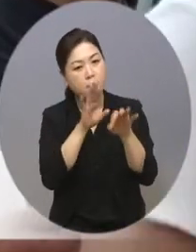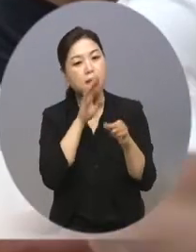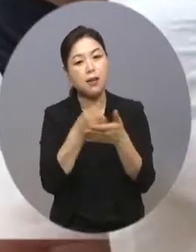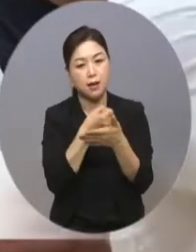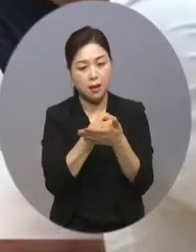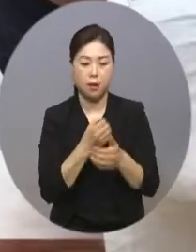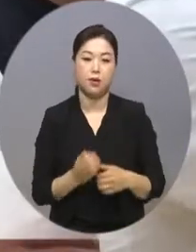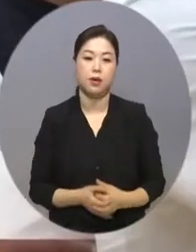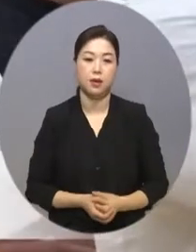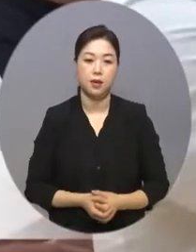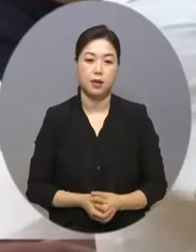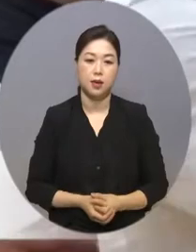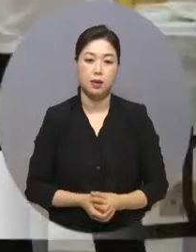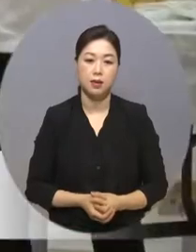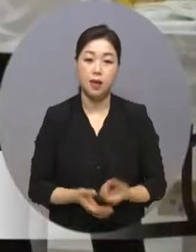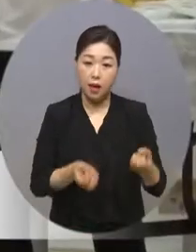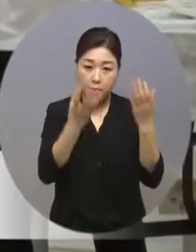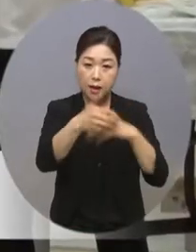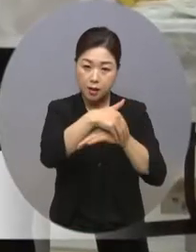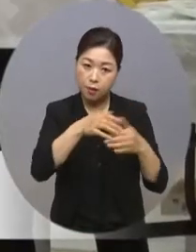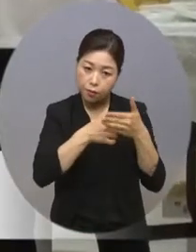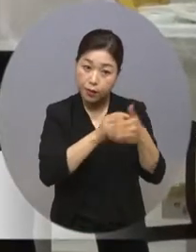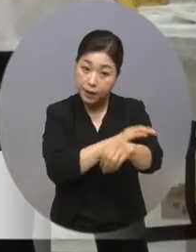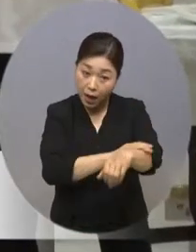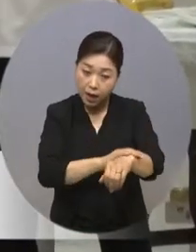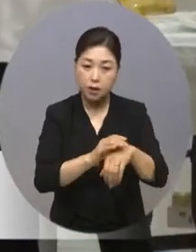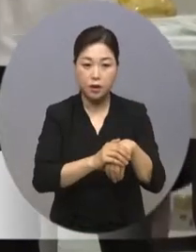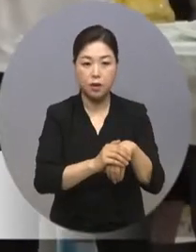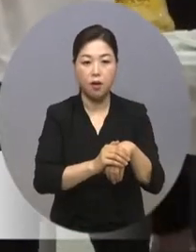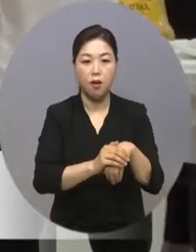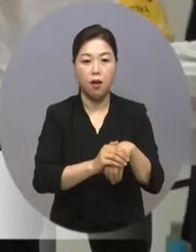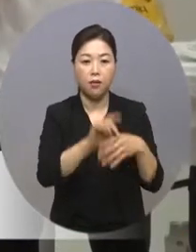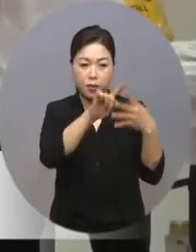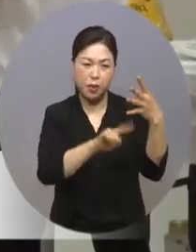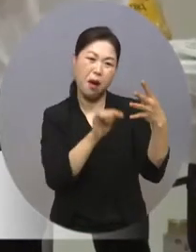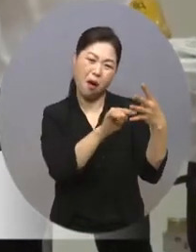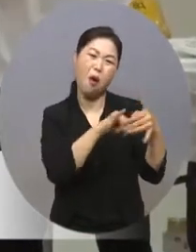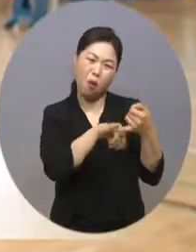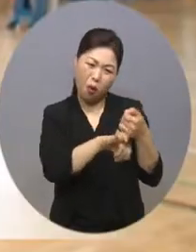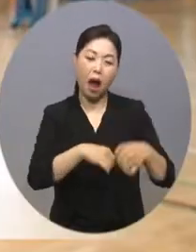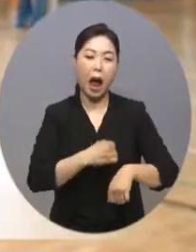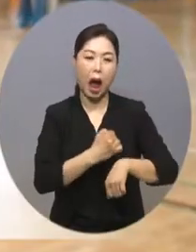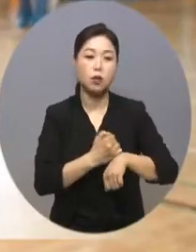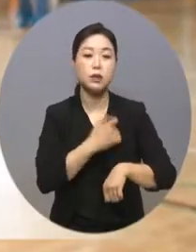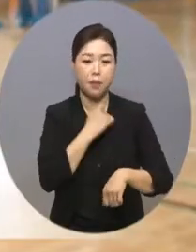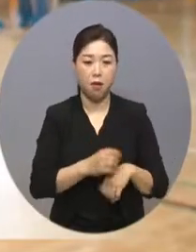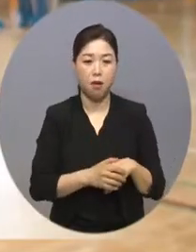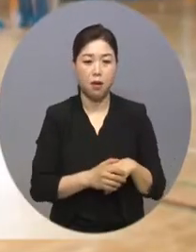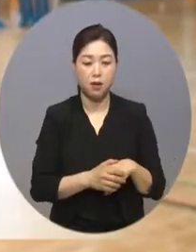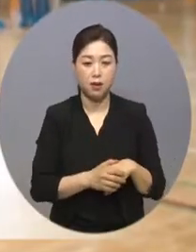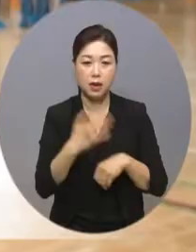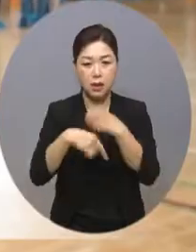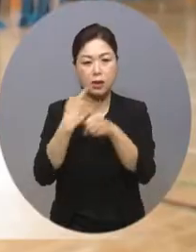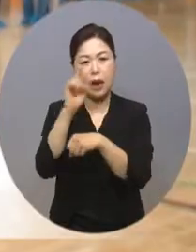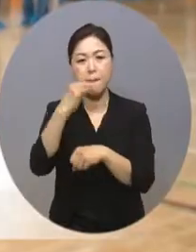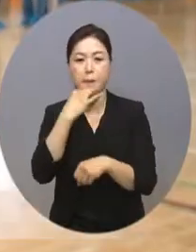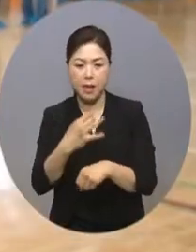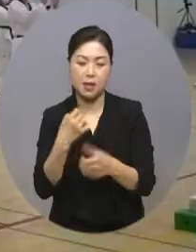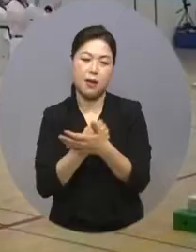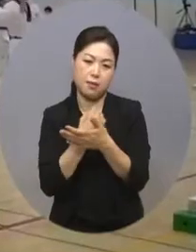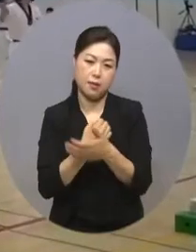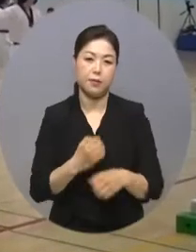저는 이것을 계획대로라면은 그 분기별로 한 번씩 하고 싶은데 여력이 안 되지 않습니까? 그래가지고 이제 딱 1년에 한 번씩 하는 것이 가슴